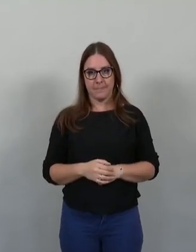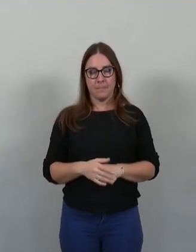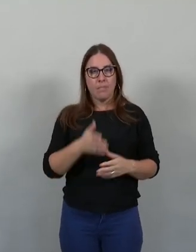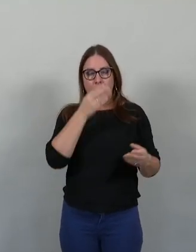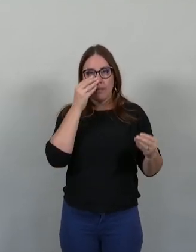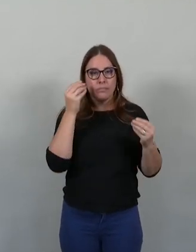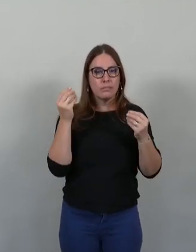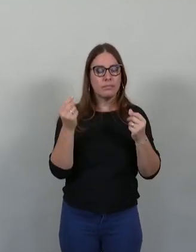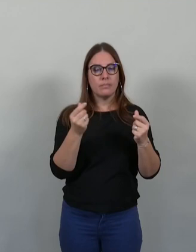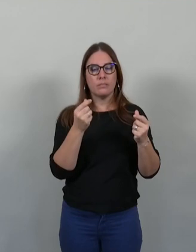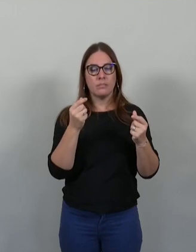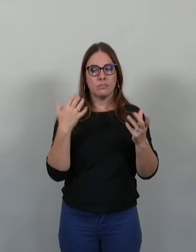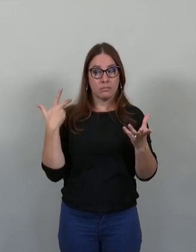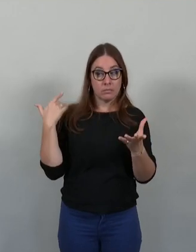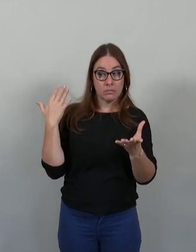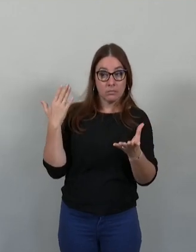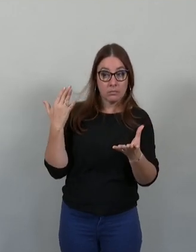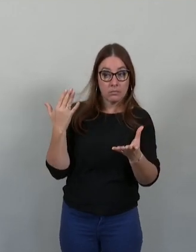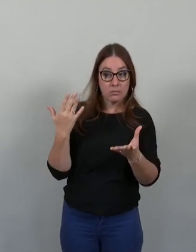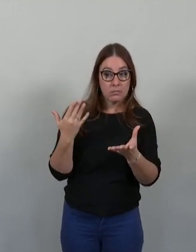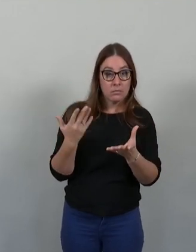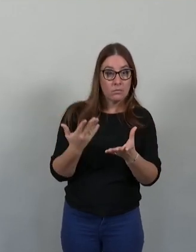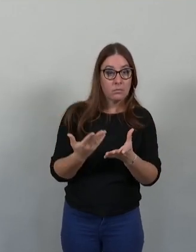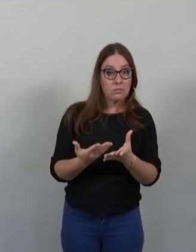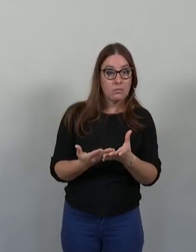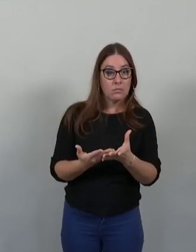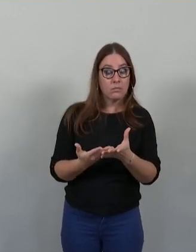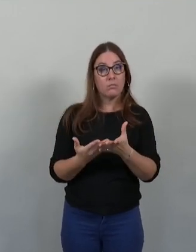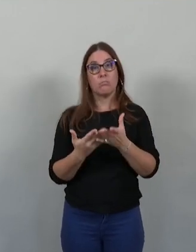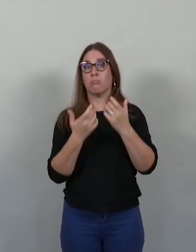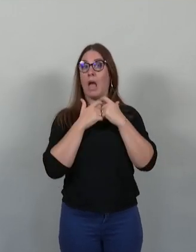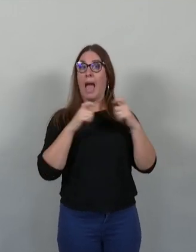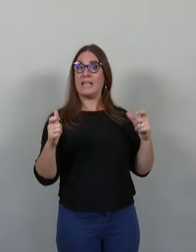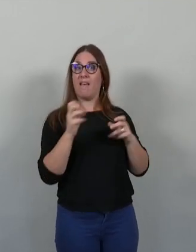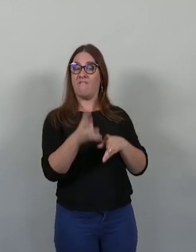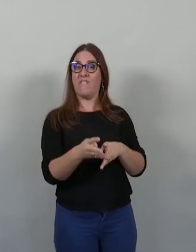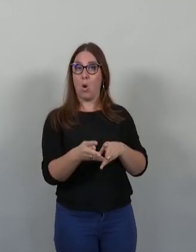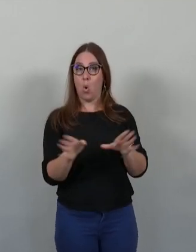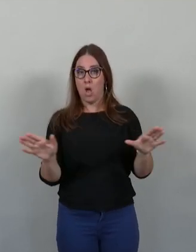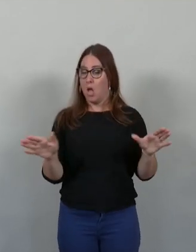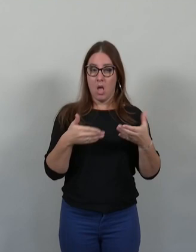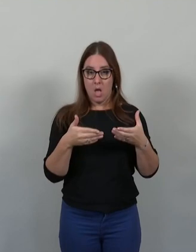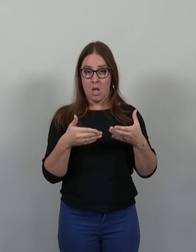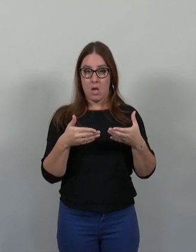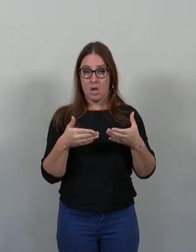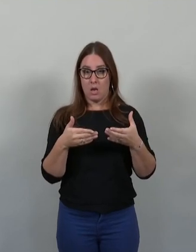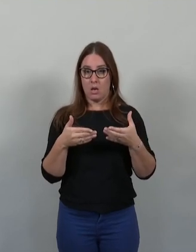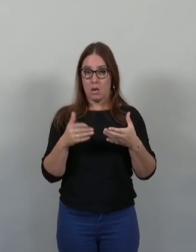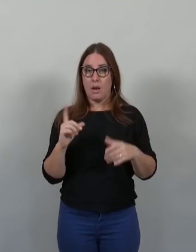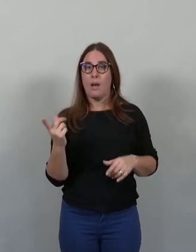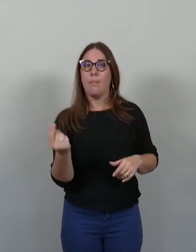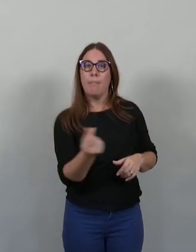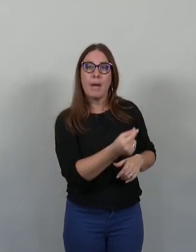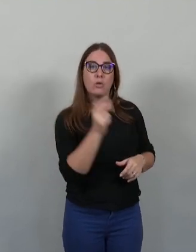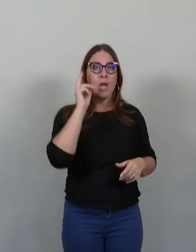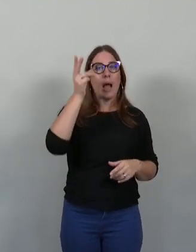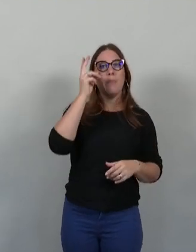l'impression que jusqu'à là que l'accès au vélo était et que les acteurs habituels de l'apprentissage des véloos